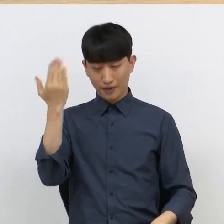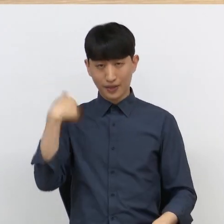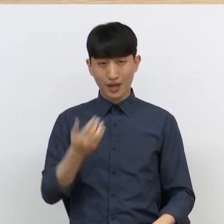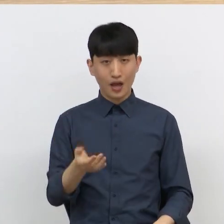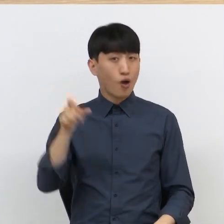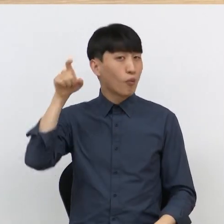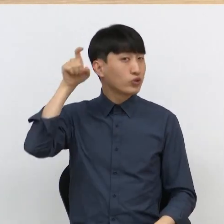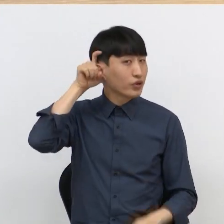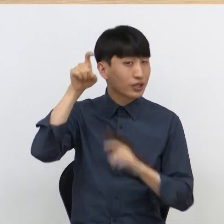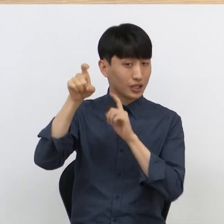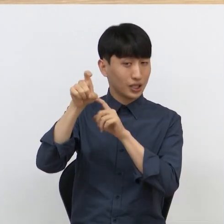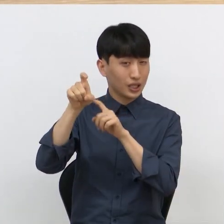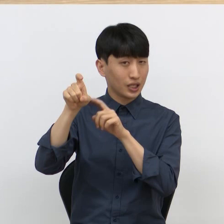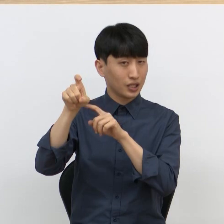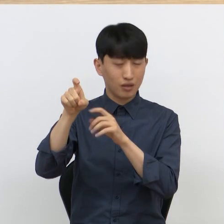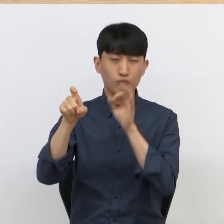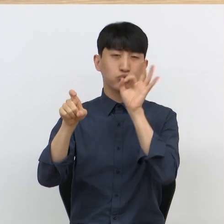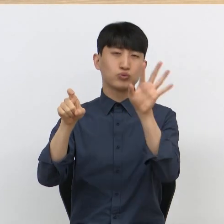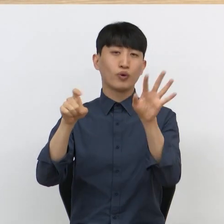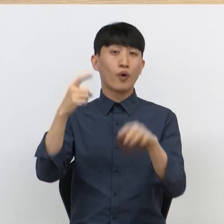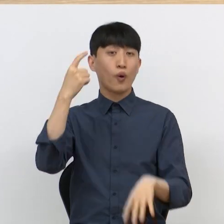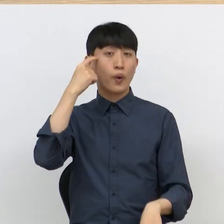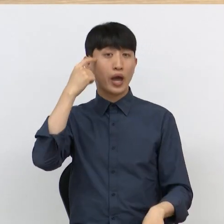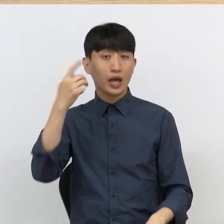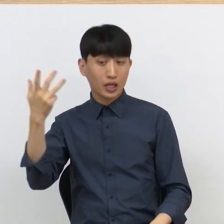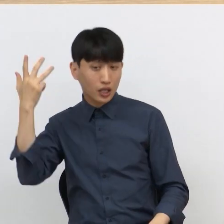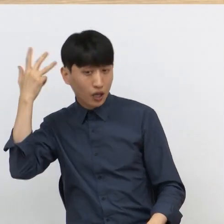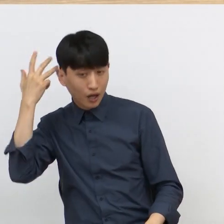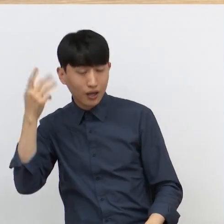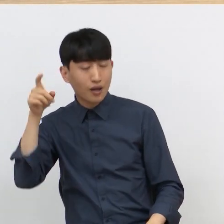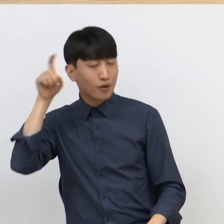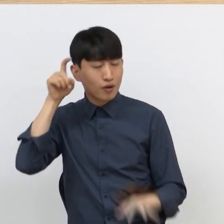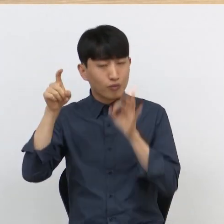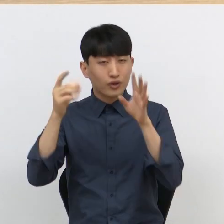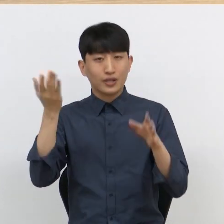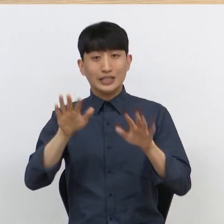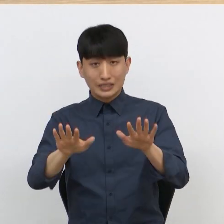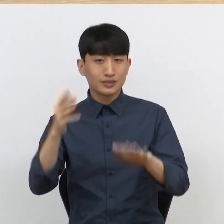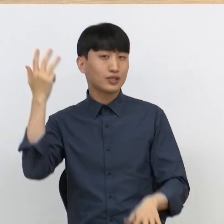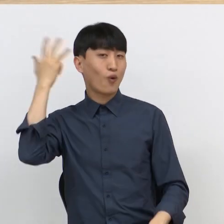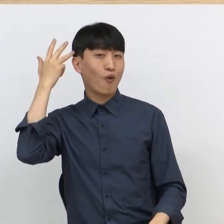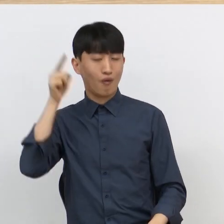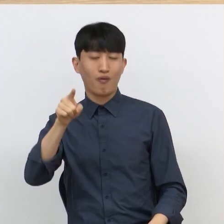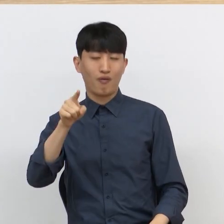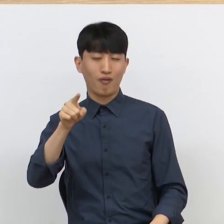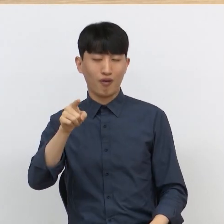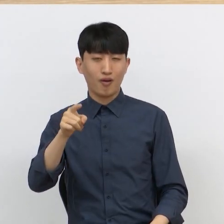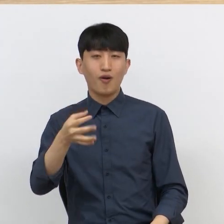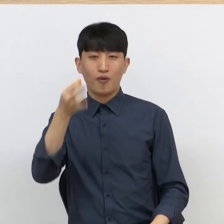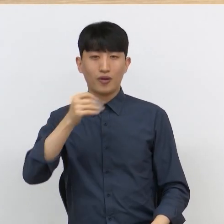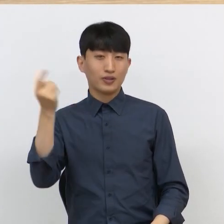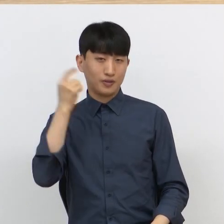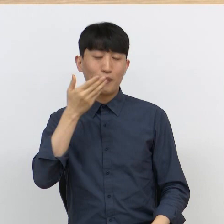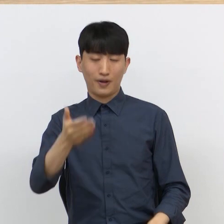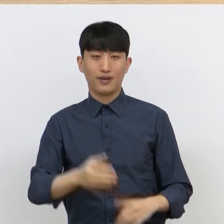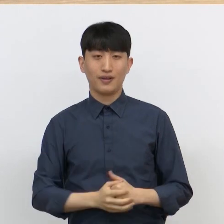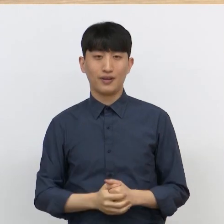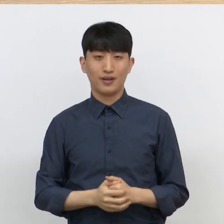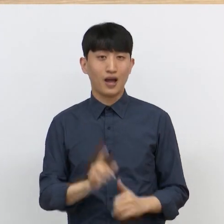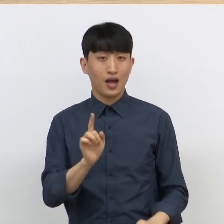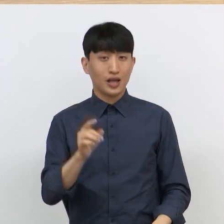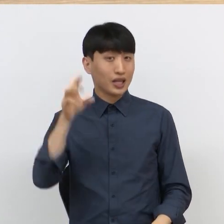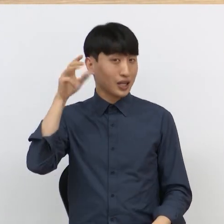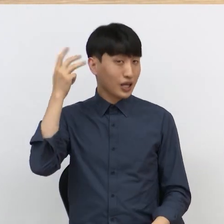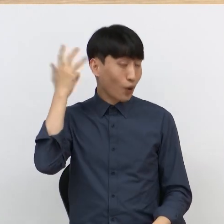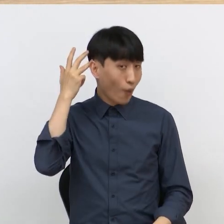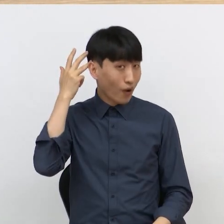이게 되게 불가능했던 부분이 인공화학에서 이게 가능하게 된 것입니다. 즉 인공화학에서 고주파수 쪽을 충분히 줄